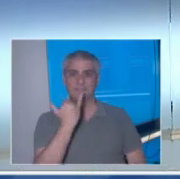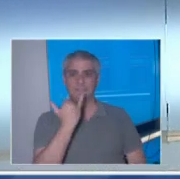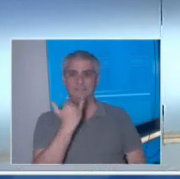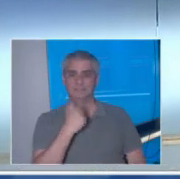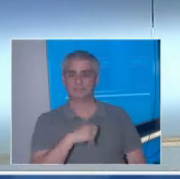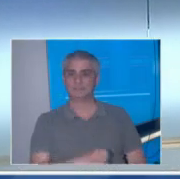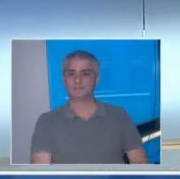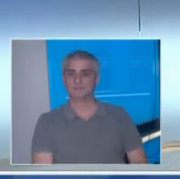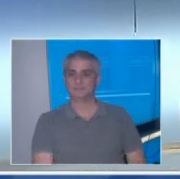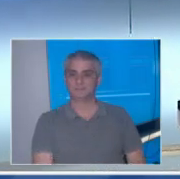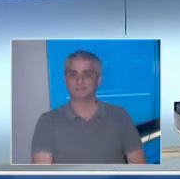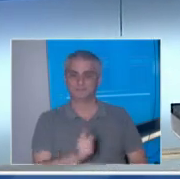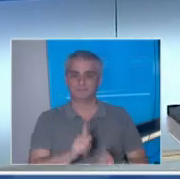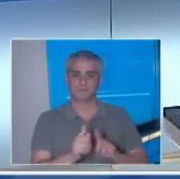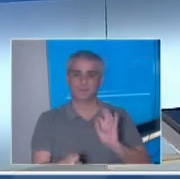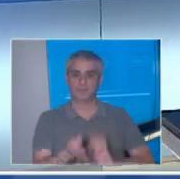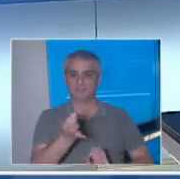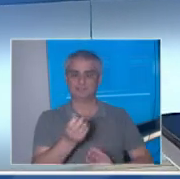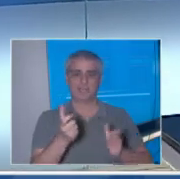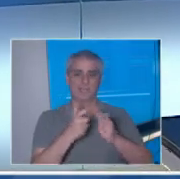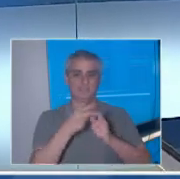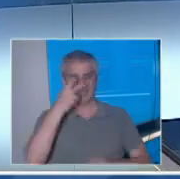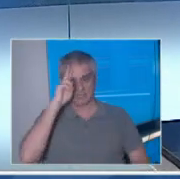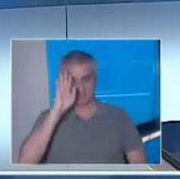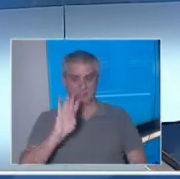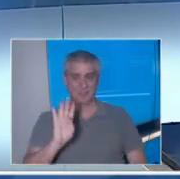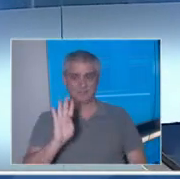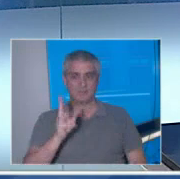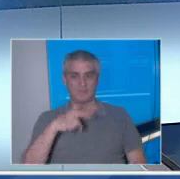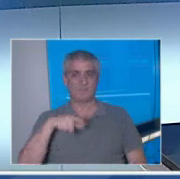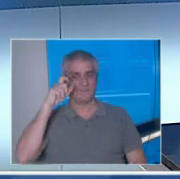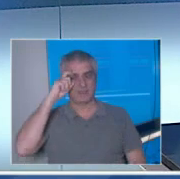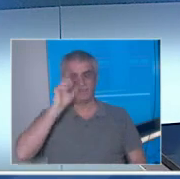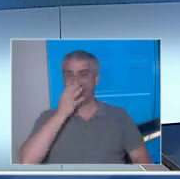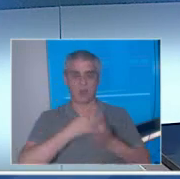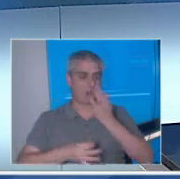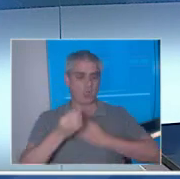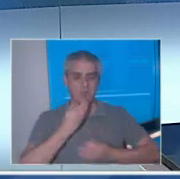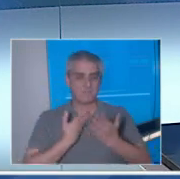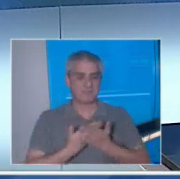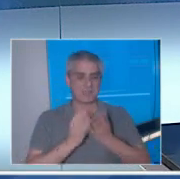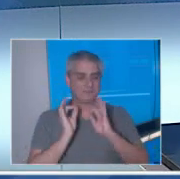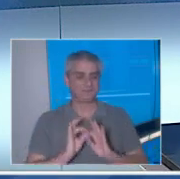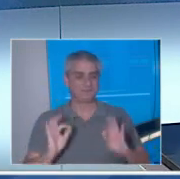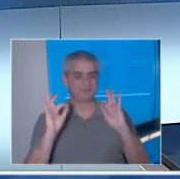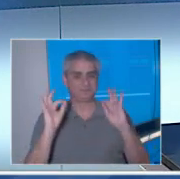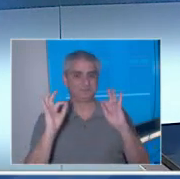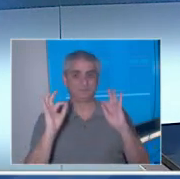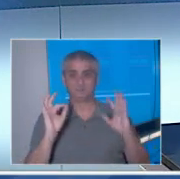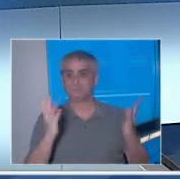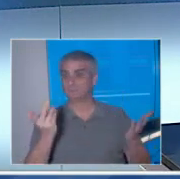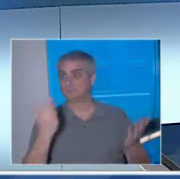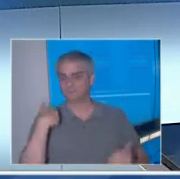כן, אאוץ'. זה הקיצה לסיעת הליכוד, לנתניהו וללוי, לא מתייעצים איתנו. כן. תראה,